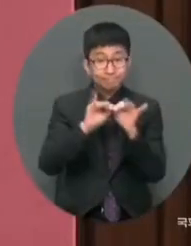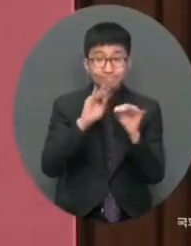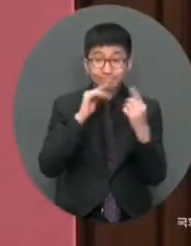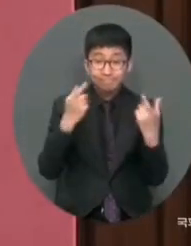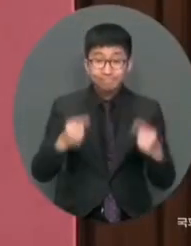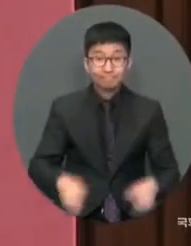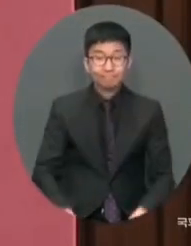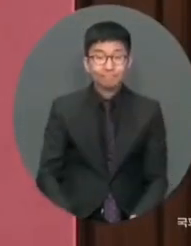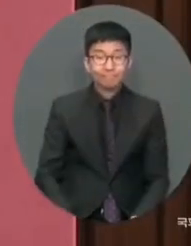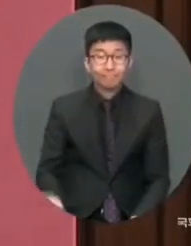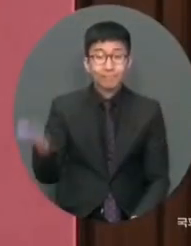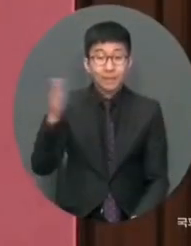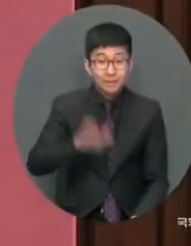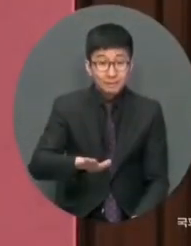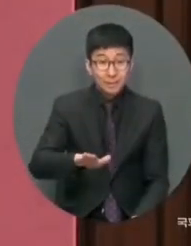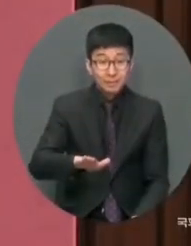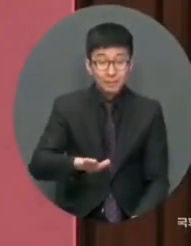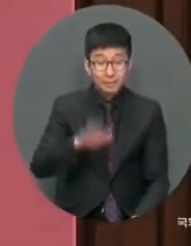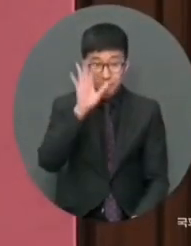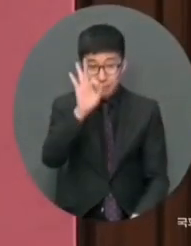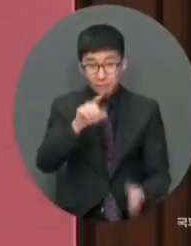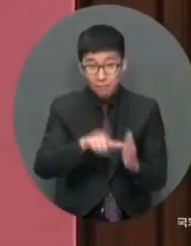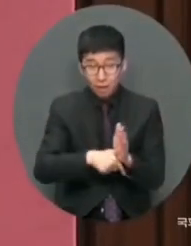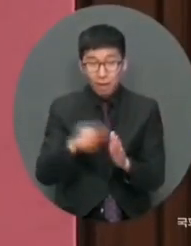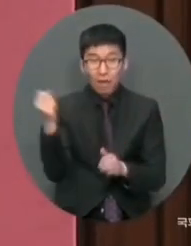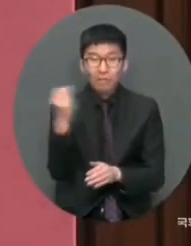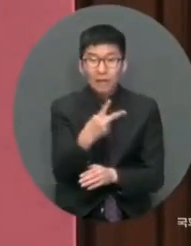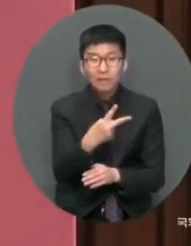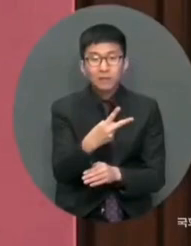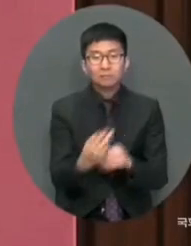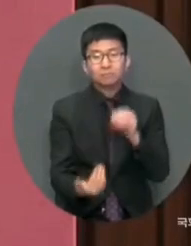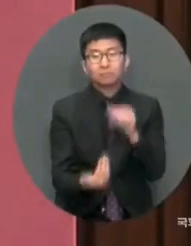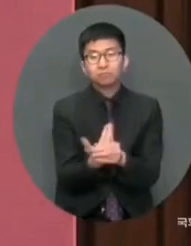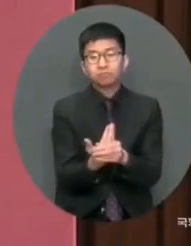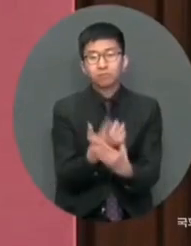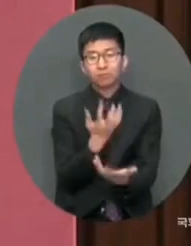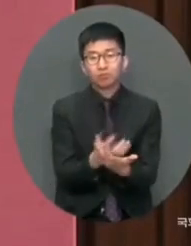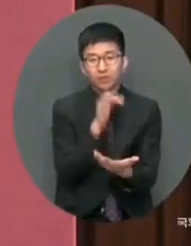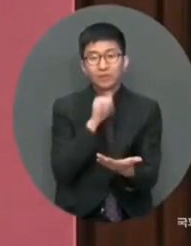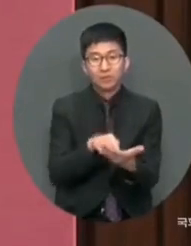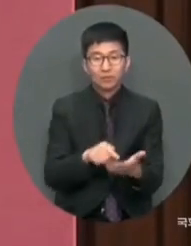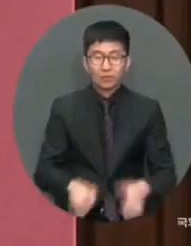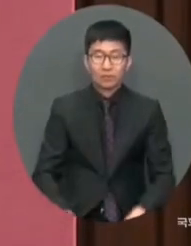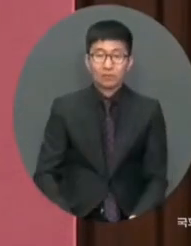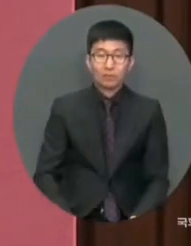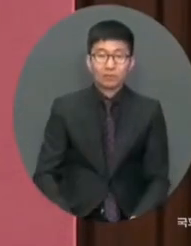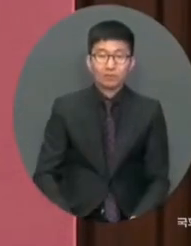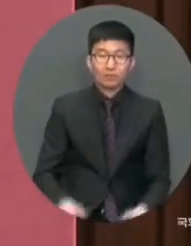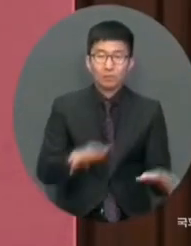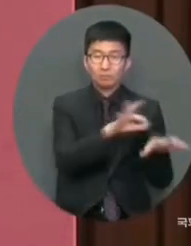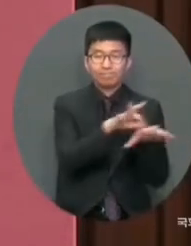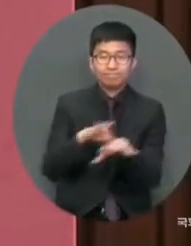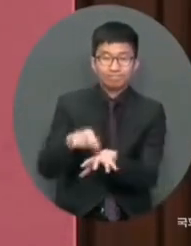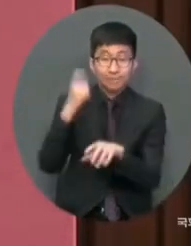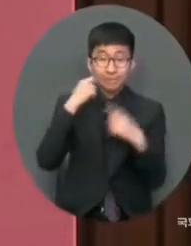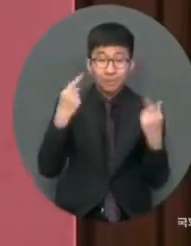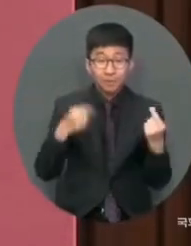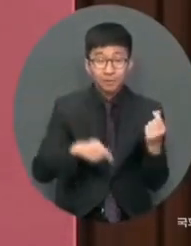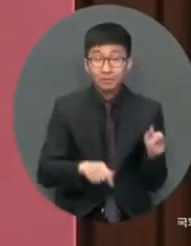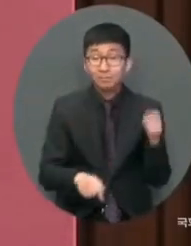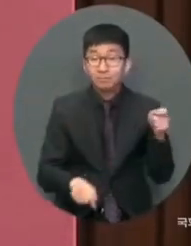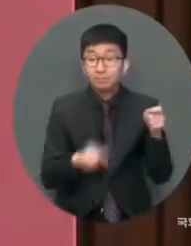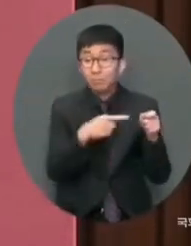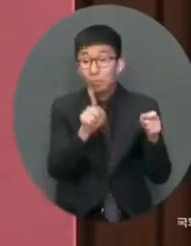겁니다. 그러나 보도 지침의 망령이 다시 부활한 치욕스러운 문건을 좀 보여드리겠습니다. 제가 들고 있는